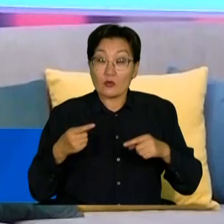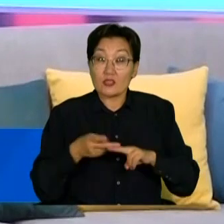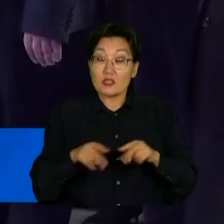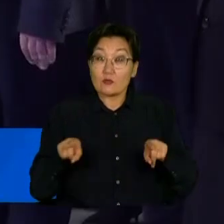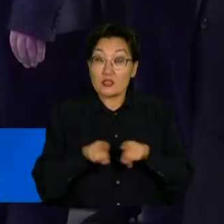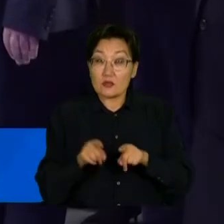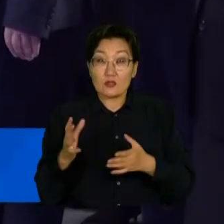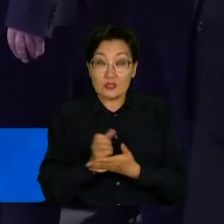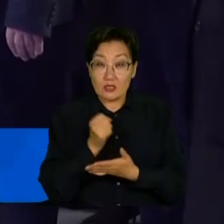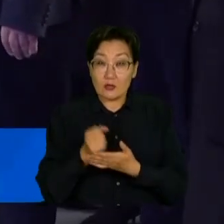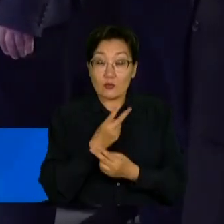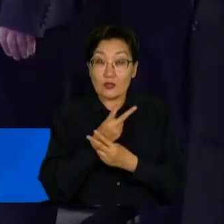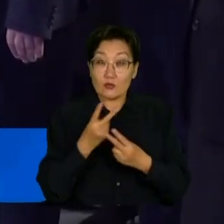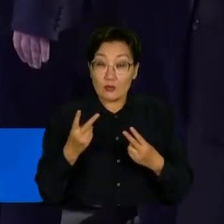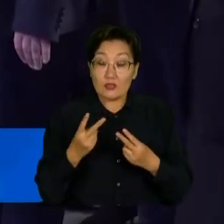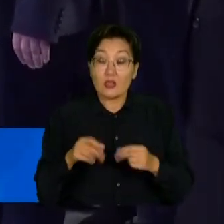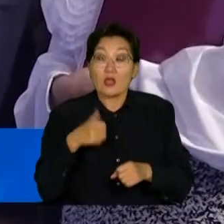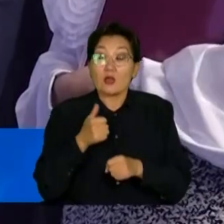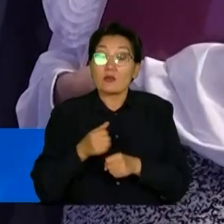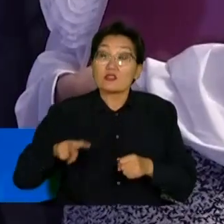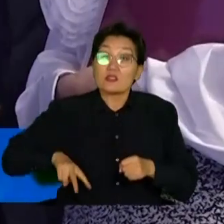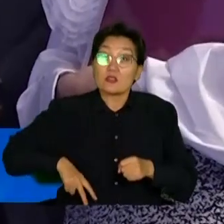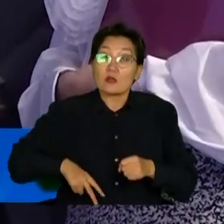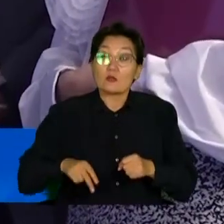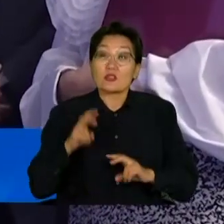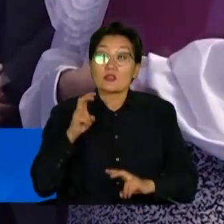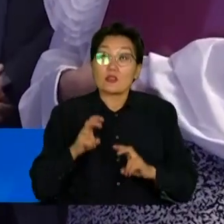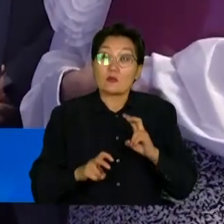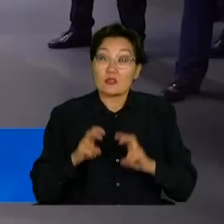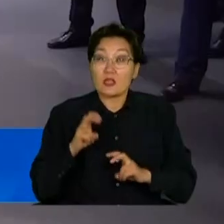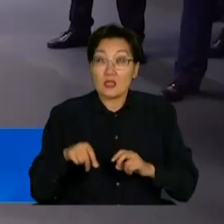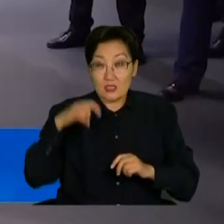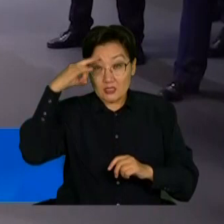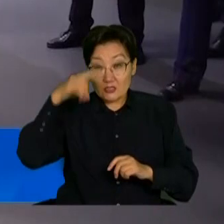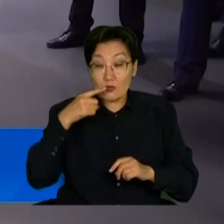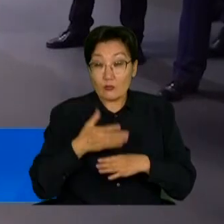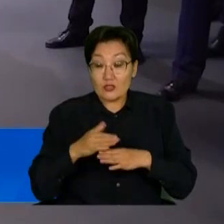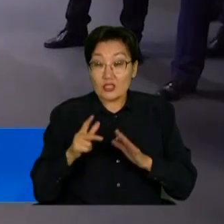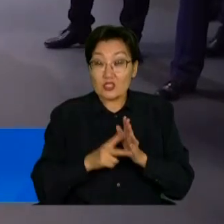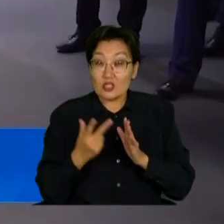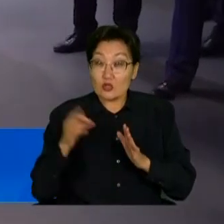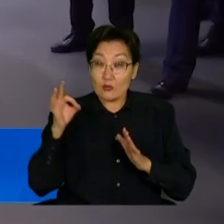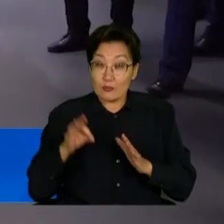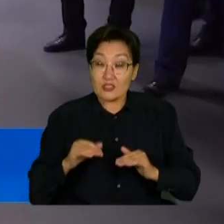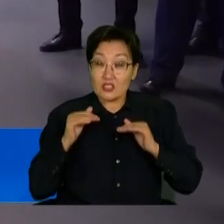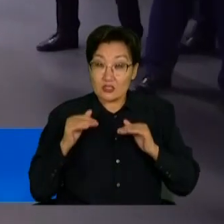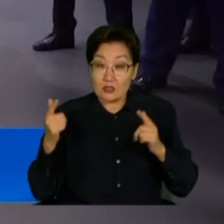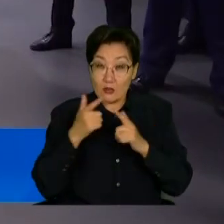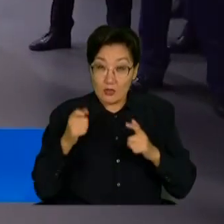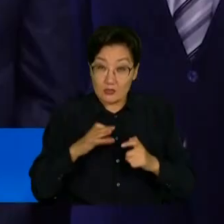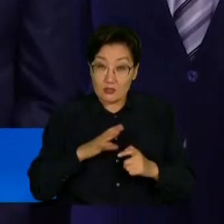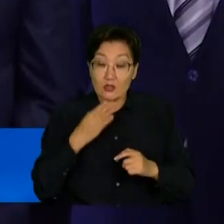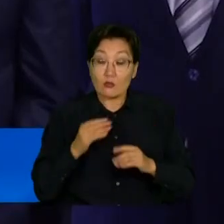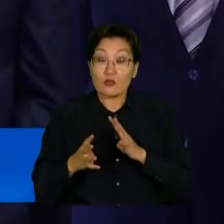сынды жетістіктерімен таныстырған арнаның бас директоры өндірістің мемлекеттік тілдегі үлесі 83%-ға жетті деп хабарлады.